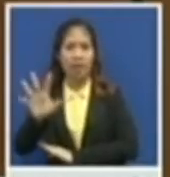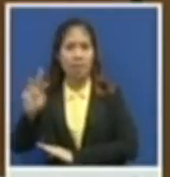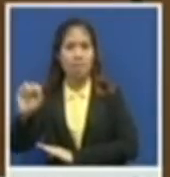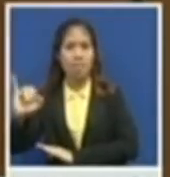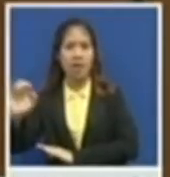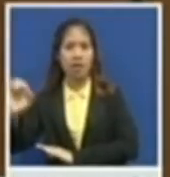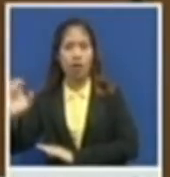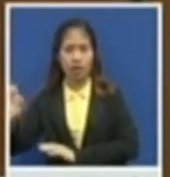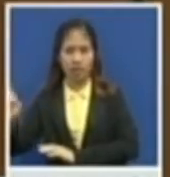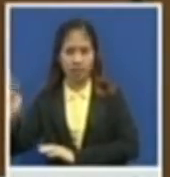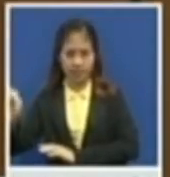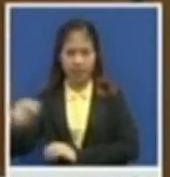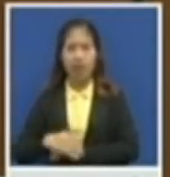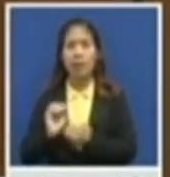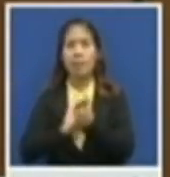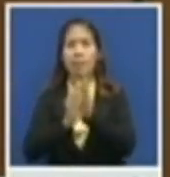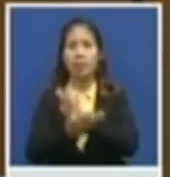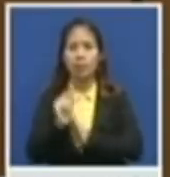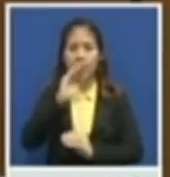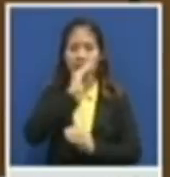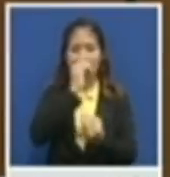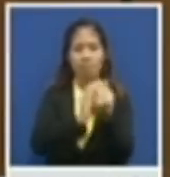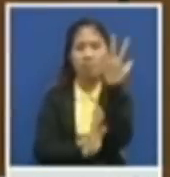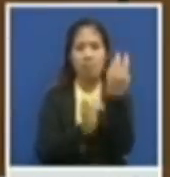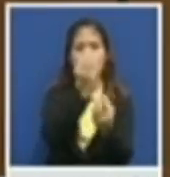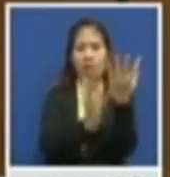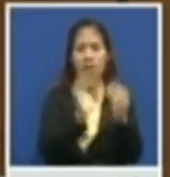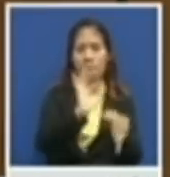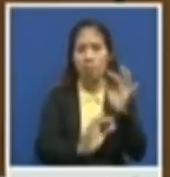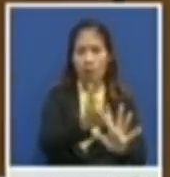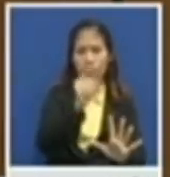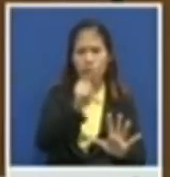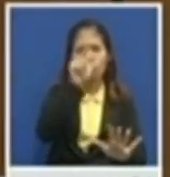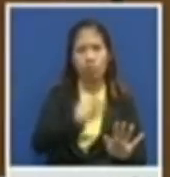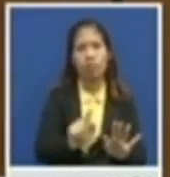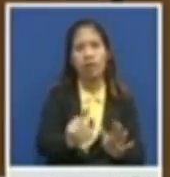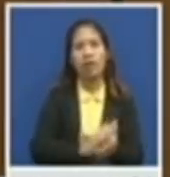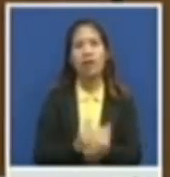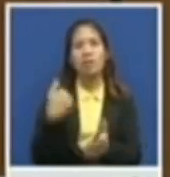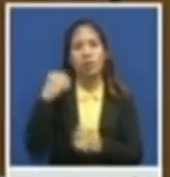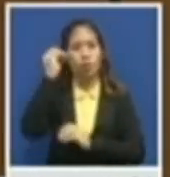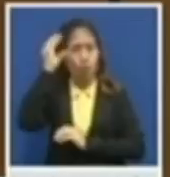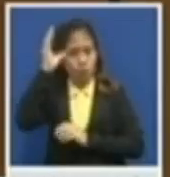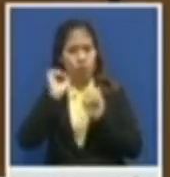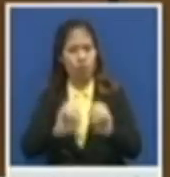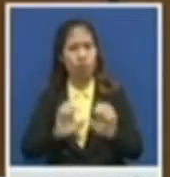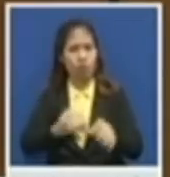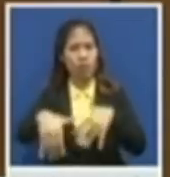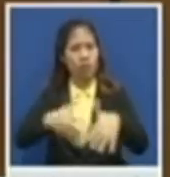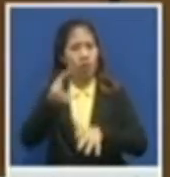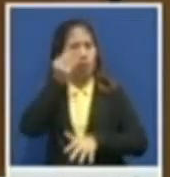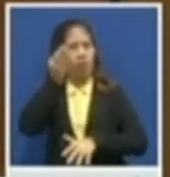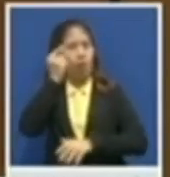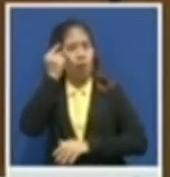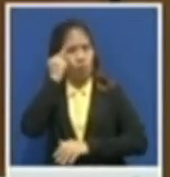ครับสองวันนี้รายการโอเวอร์วิวไลฟ์ที่ผู้ชมฟังเยอะว่าสถานการณ์3จังหวัดภาคใต้ไม่ค่อยดีนะครับมีเรื่องของการที่ทหารบุก